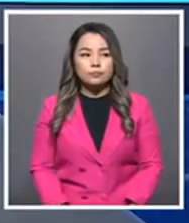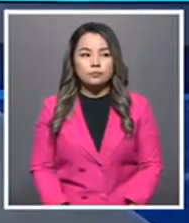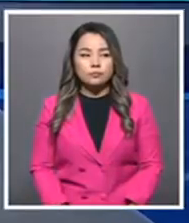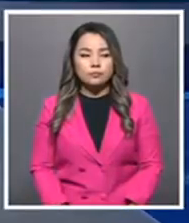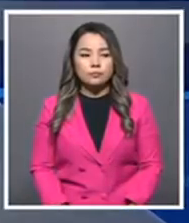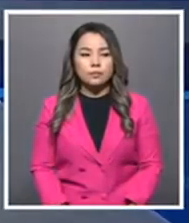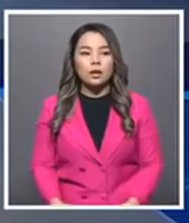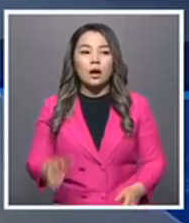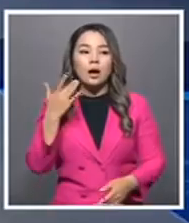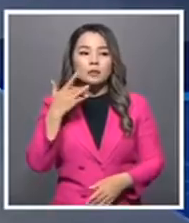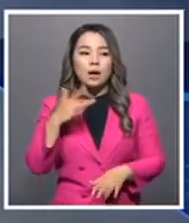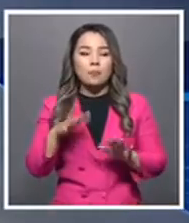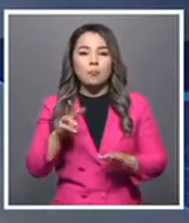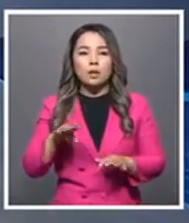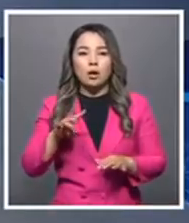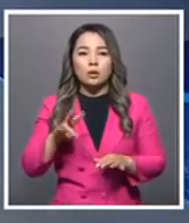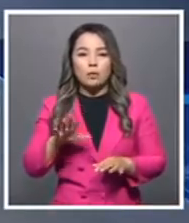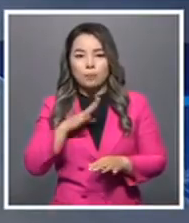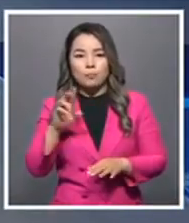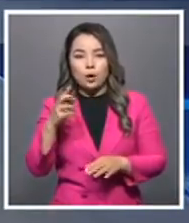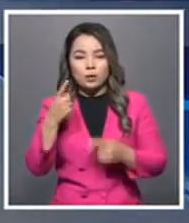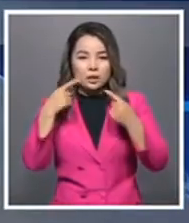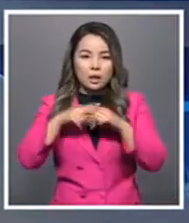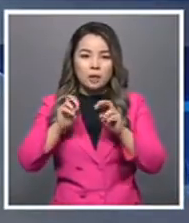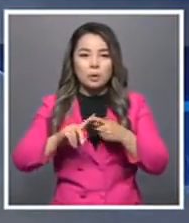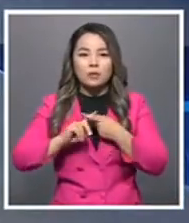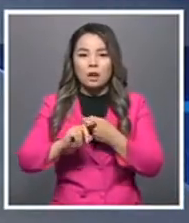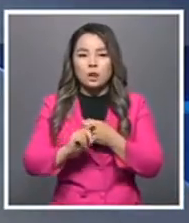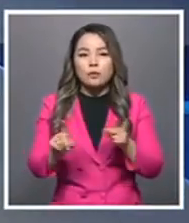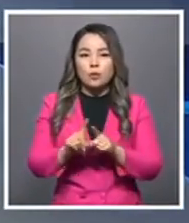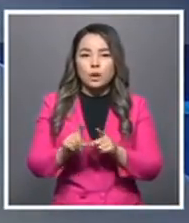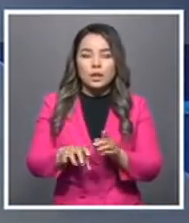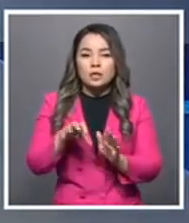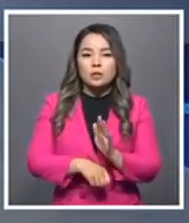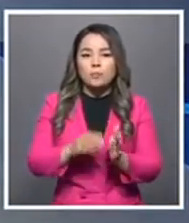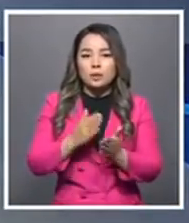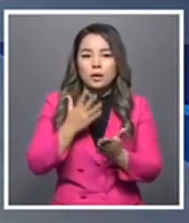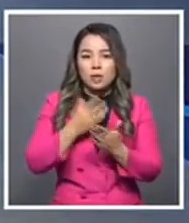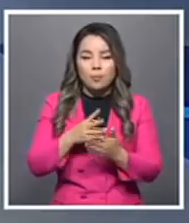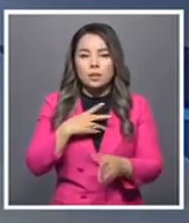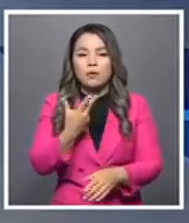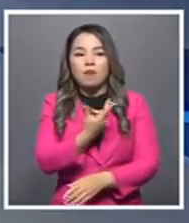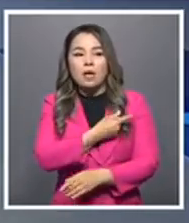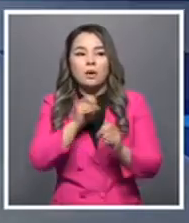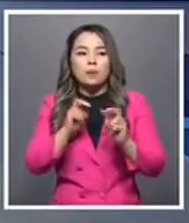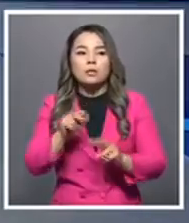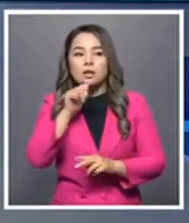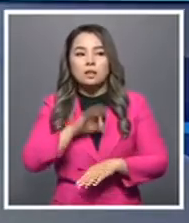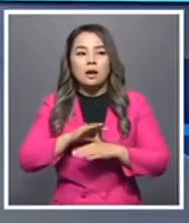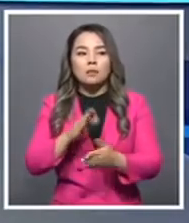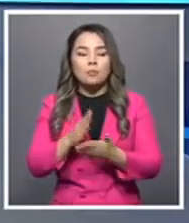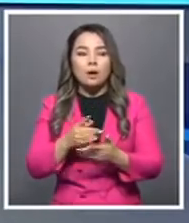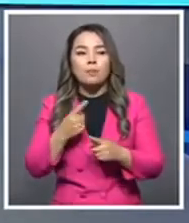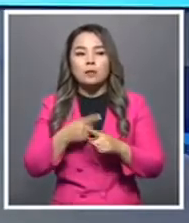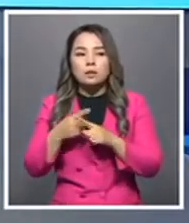Жақын жаңалықтары. АҚШ-тың Модерна биотехнологиялық компаниясы коронавирусты жоятын вакцинаны адамдарға сынап көрді. Тәжірибе жағымды